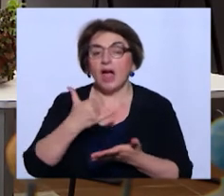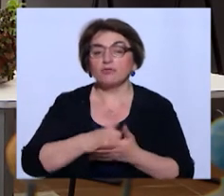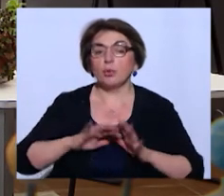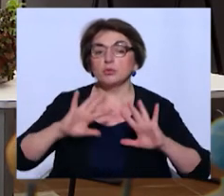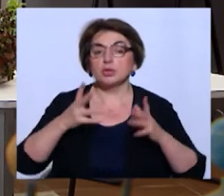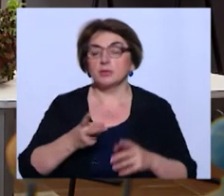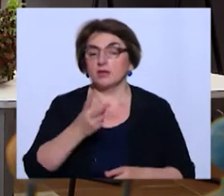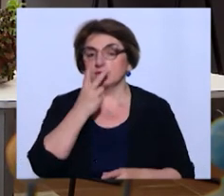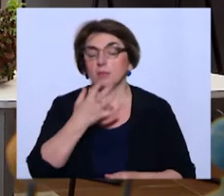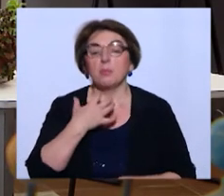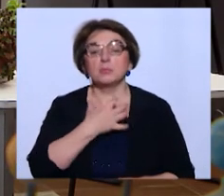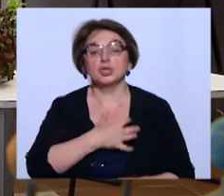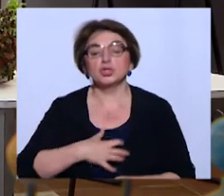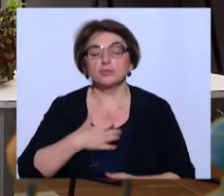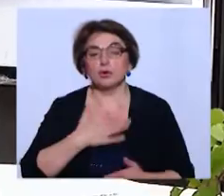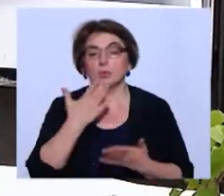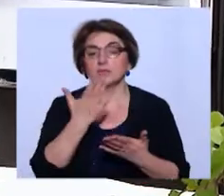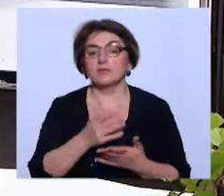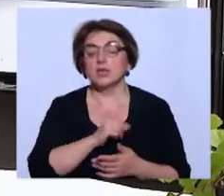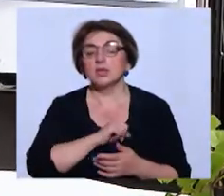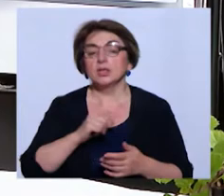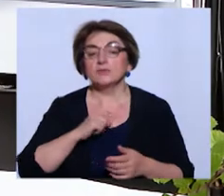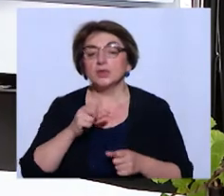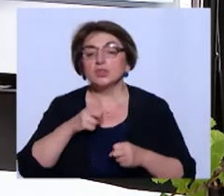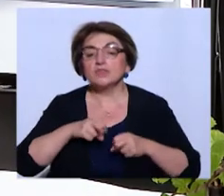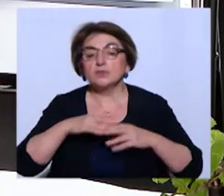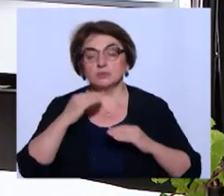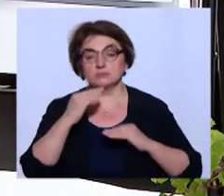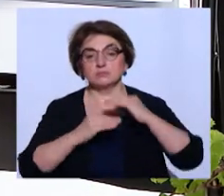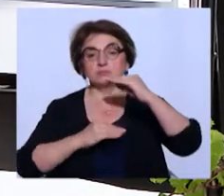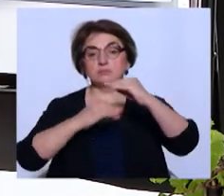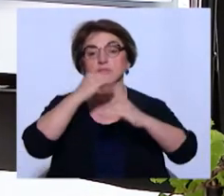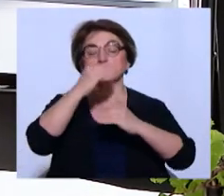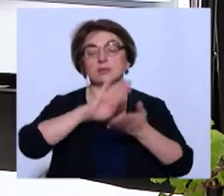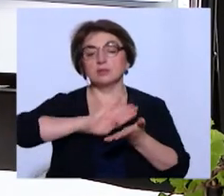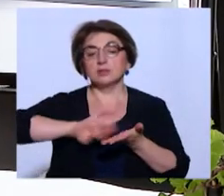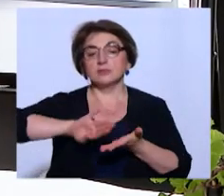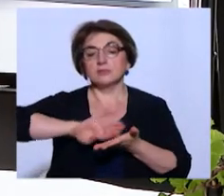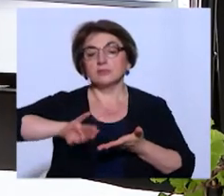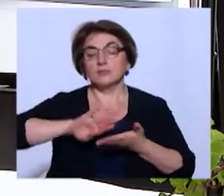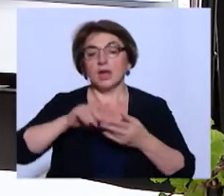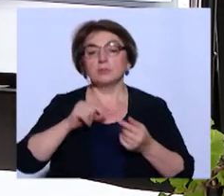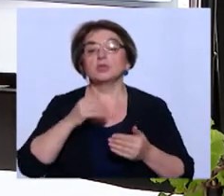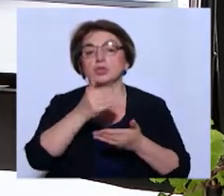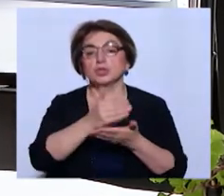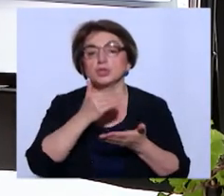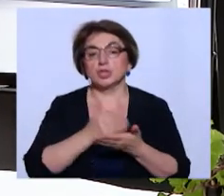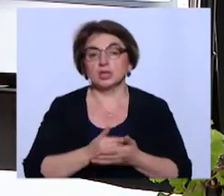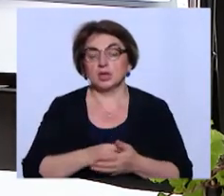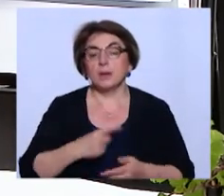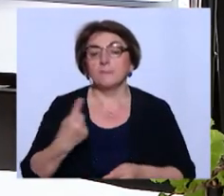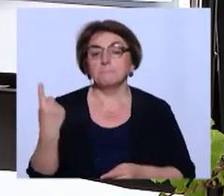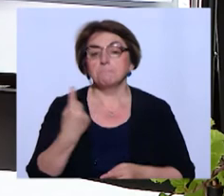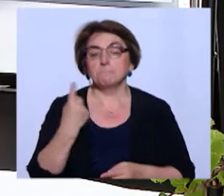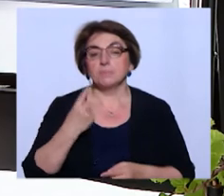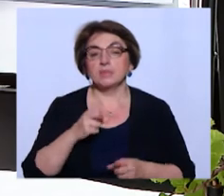ჩვენ მნიშვნელობას ვაძლევთ ნავთობის ფრაქციულ გამოხდას. ფრაქციული გამოხდის შედეგად, ესე იგი, ეგრეთ